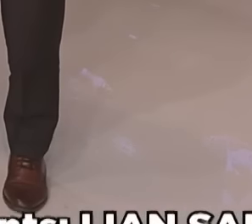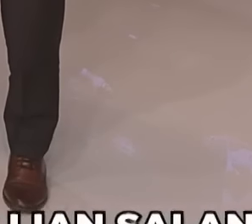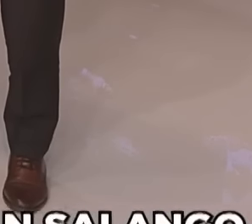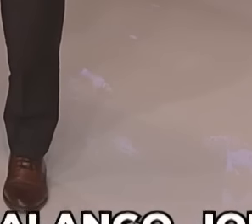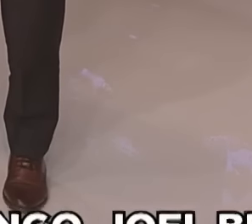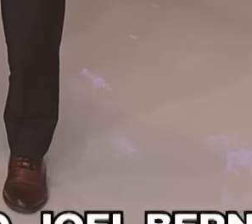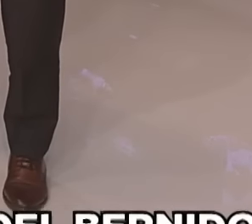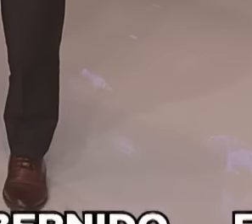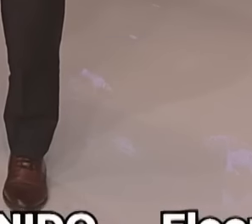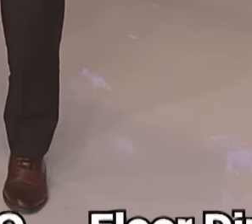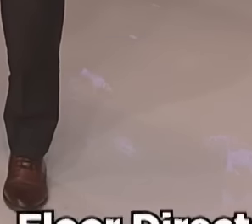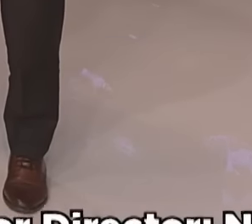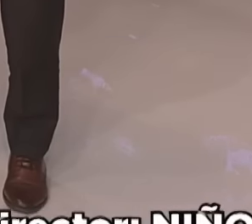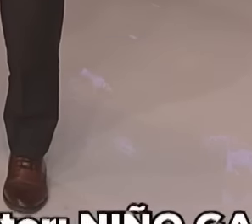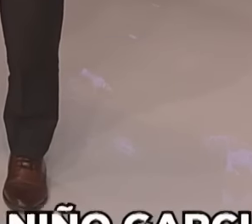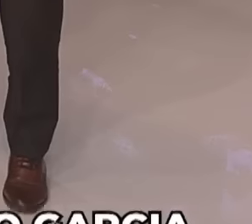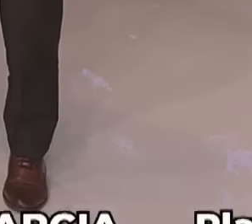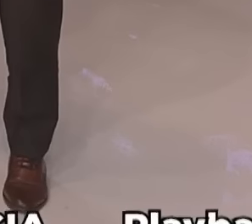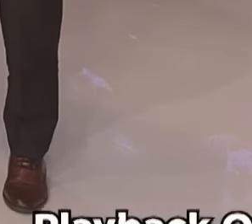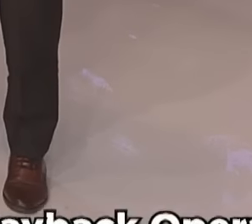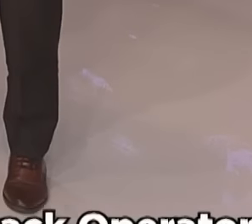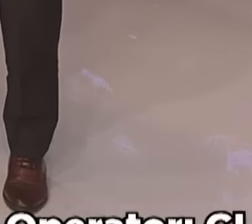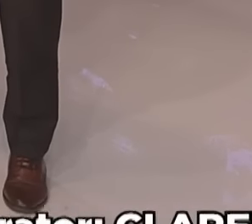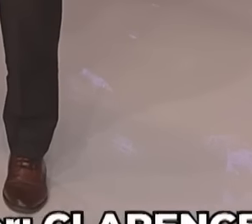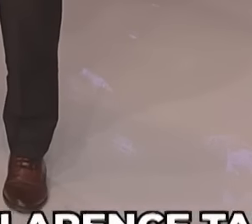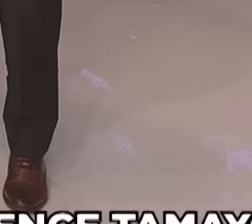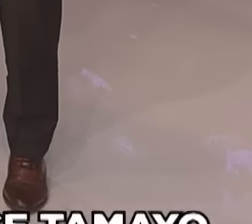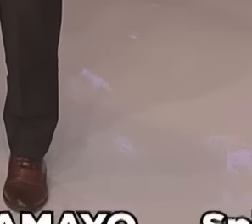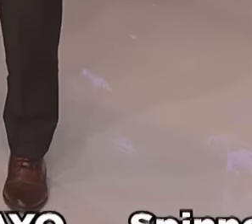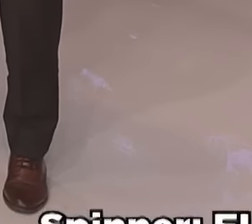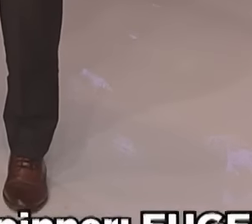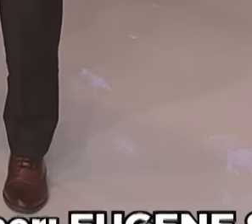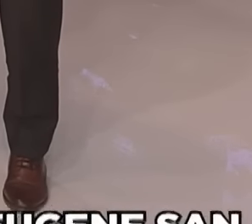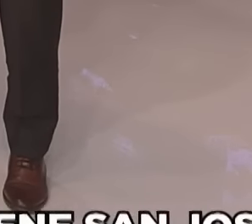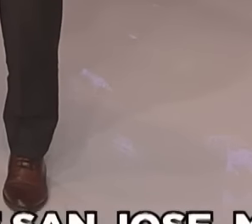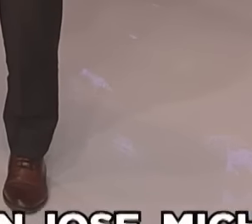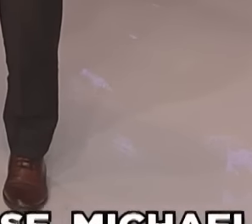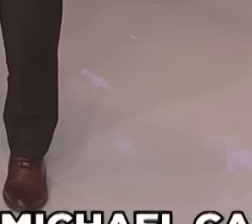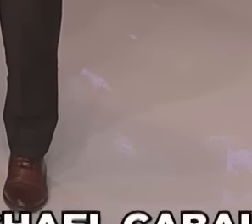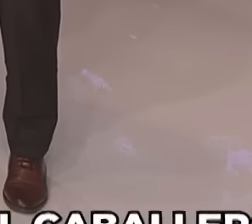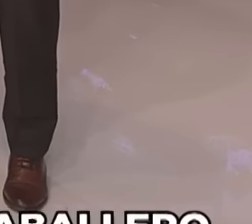na kasi yun. Mataas ang poste, umiwalay sila. Karamihan daw doon ay mga telecom.